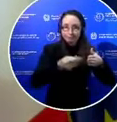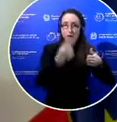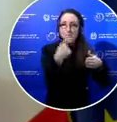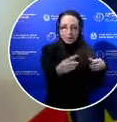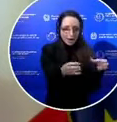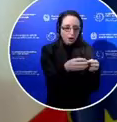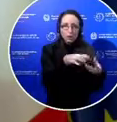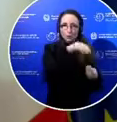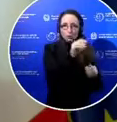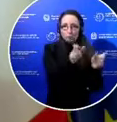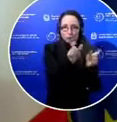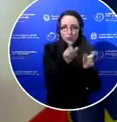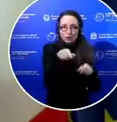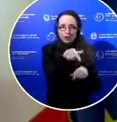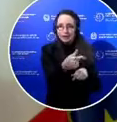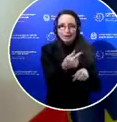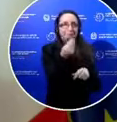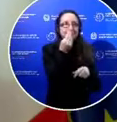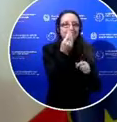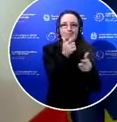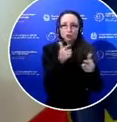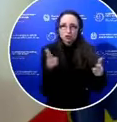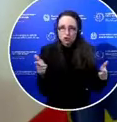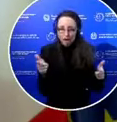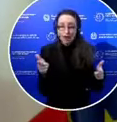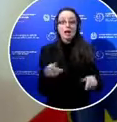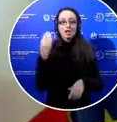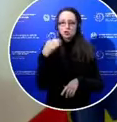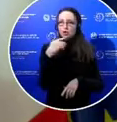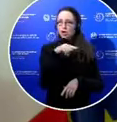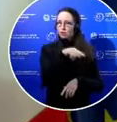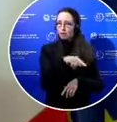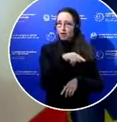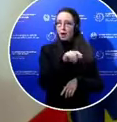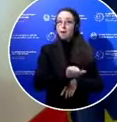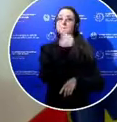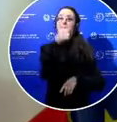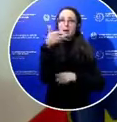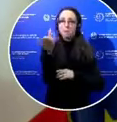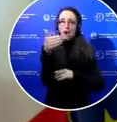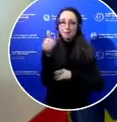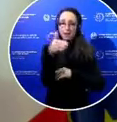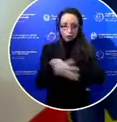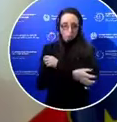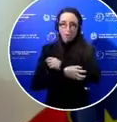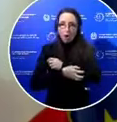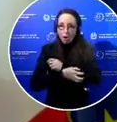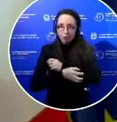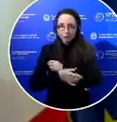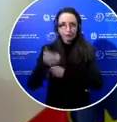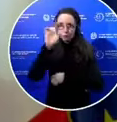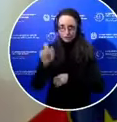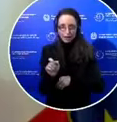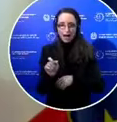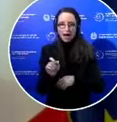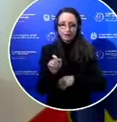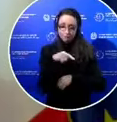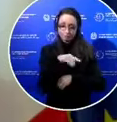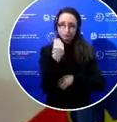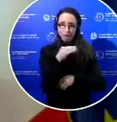non avevano più un mezzo di sussistenza. A Genova è stato fatto il primo albergo dei poveri di tutta Italia e a Genova è stato